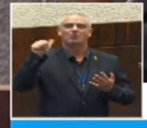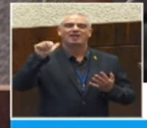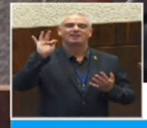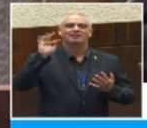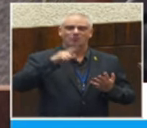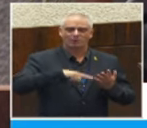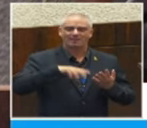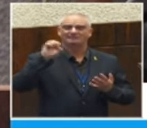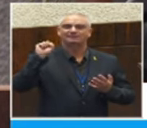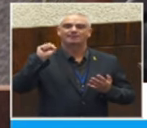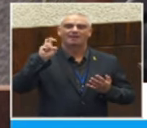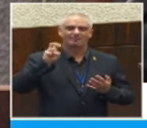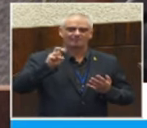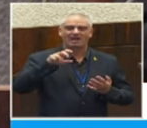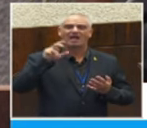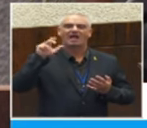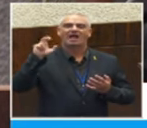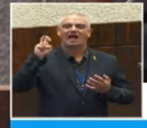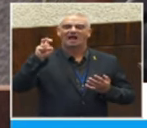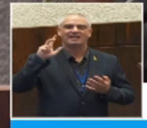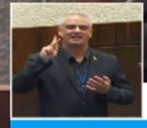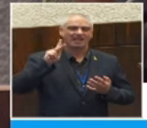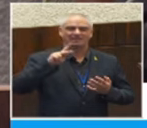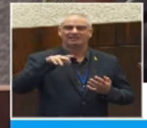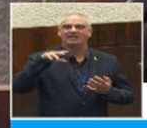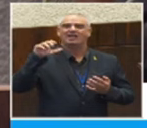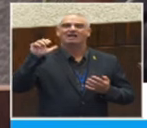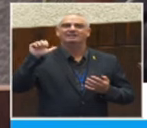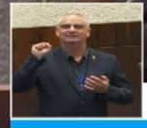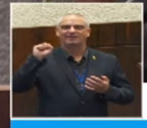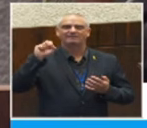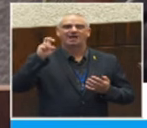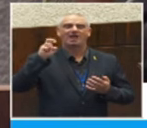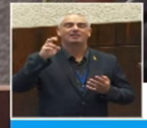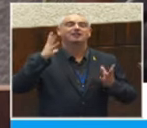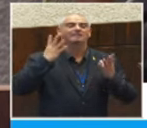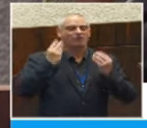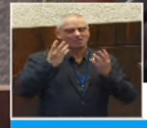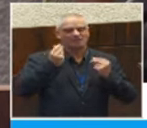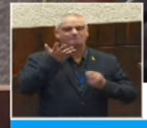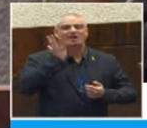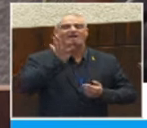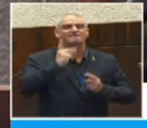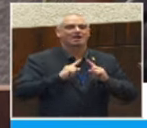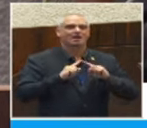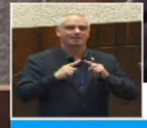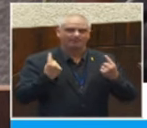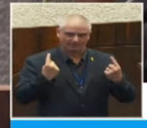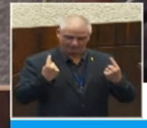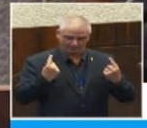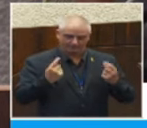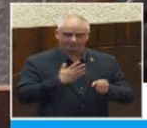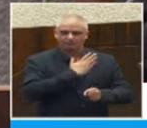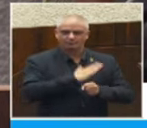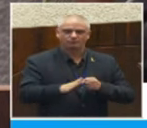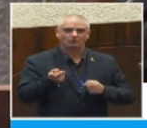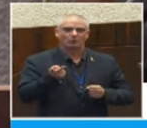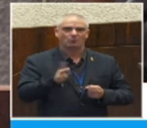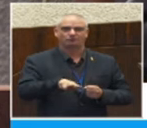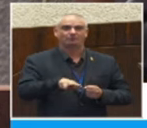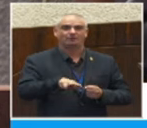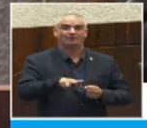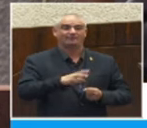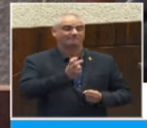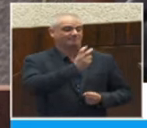עלי קראקי, האשם ספי אדין ועוד רבים ורעים אחרים חוסלו. הגנרל